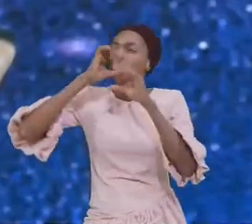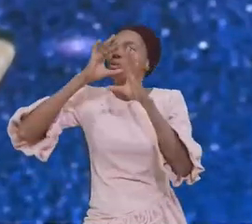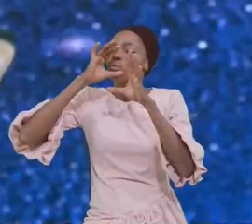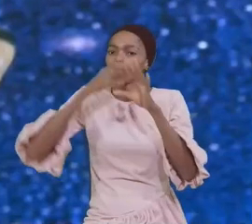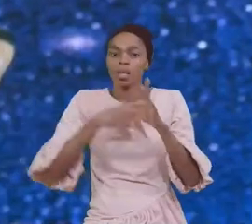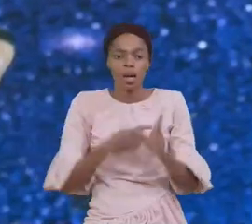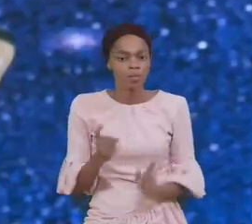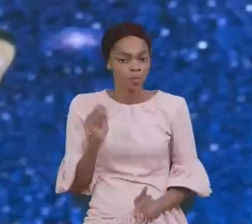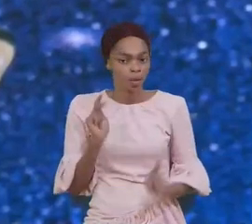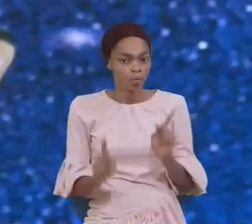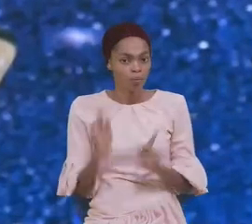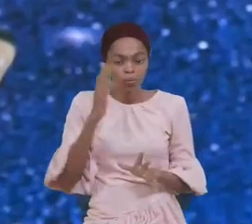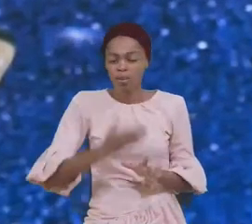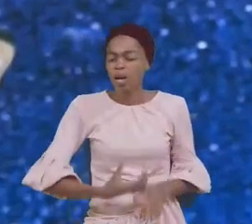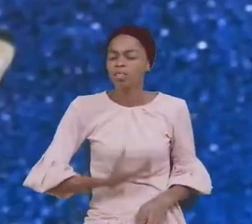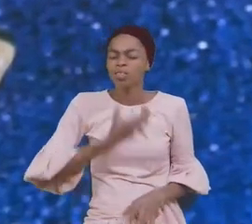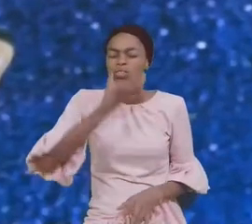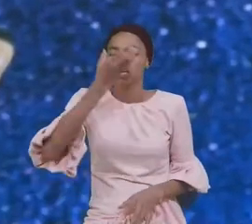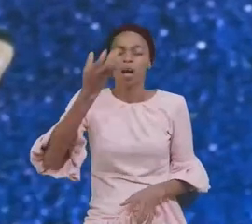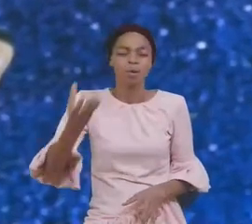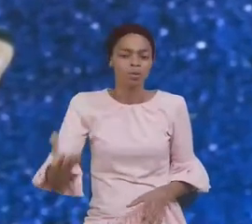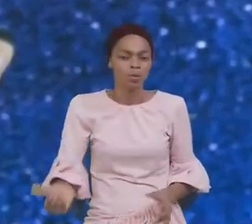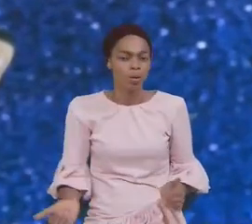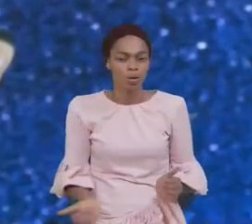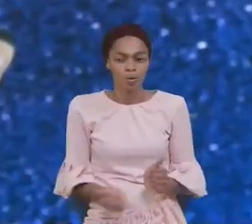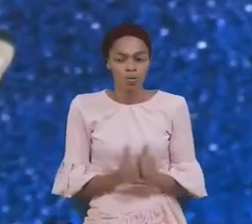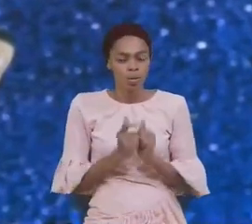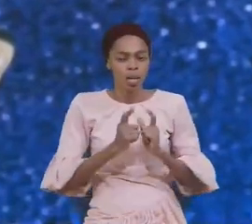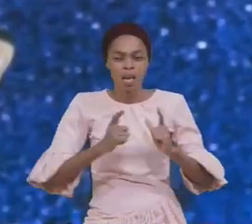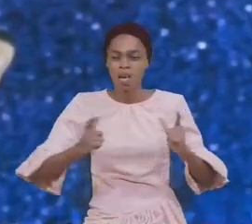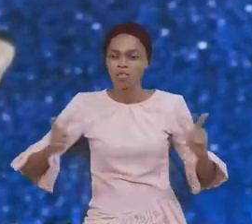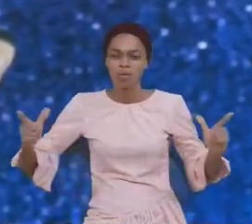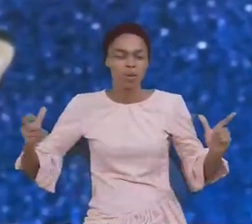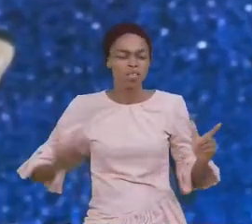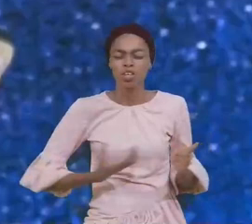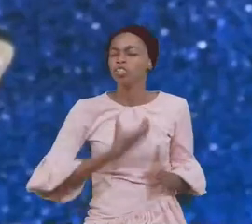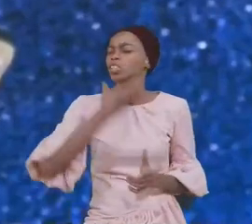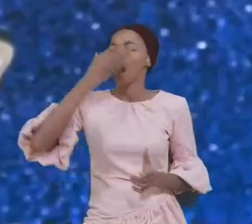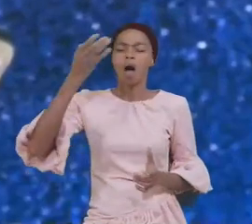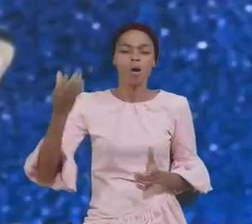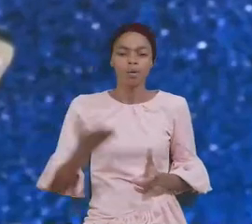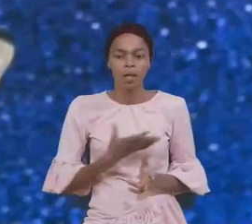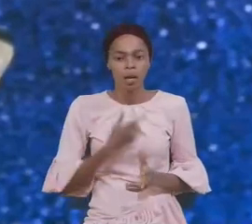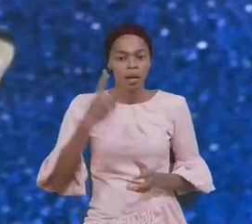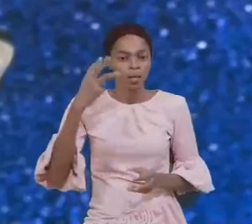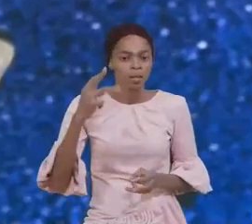Alors, la muraille de la ville s'écroulera et le peuple